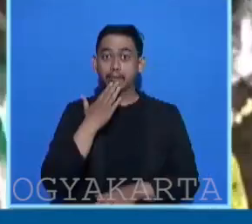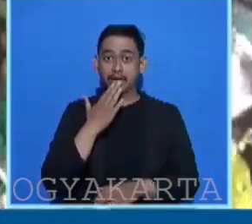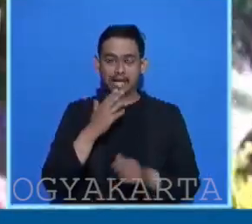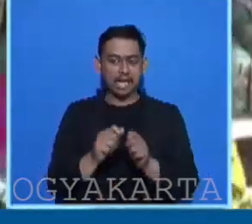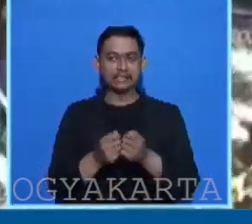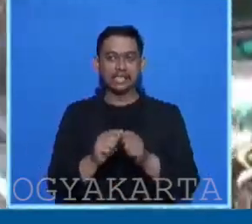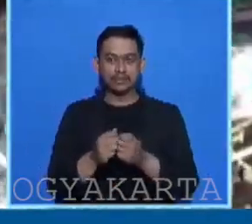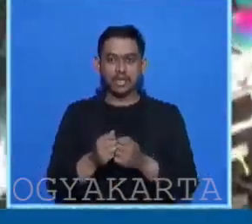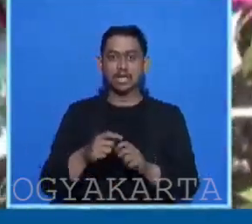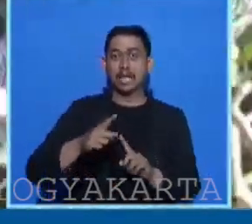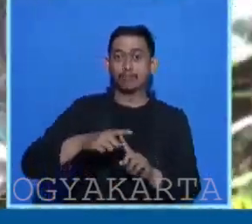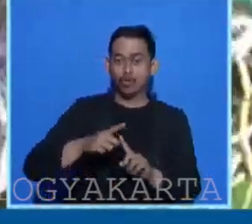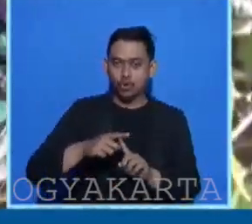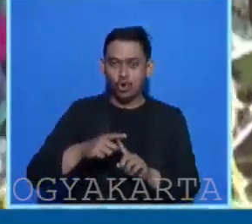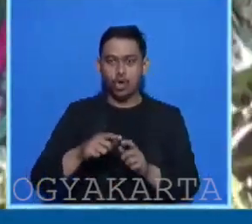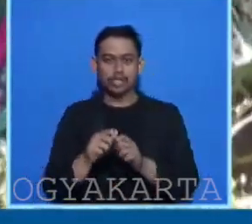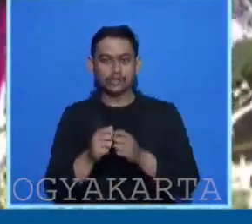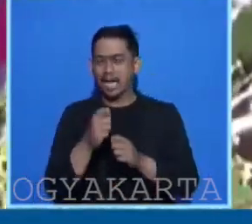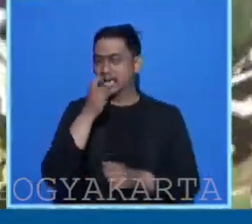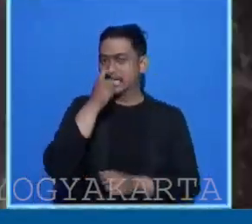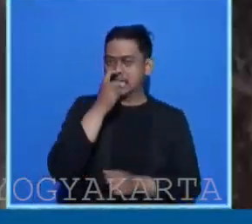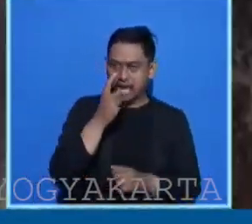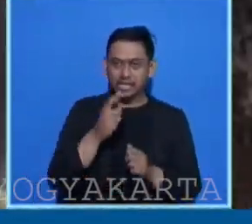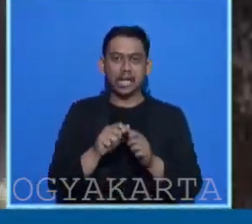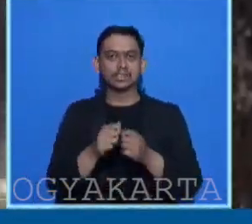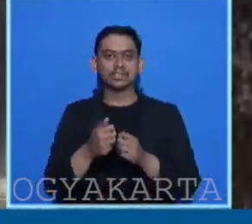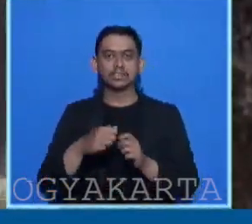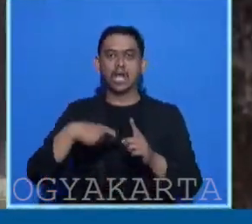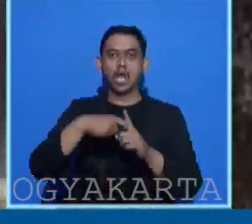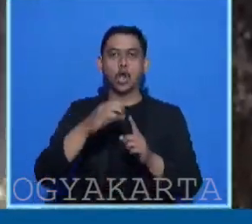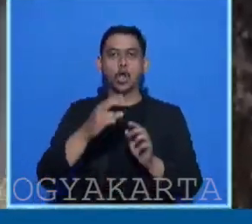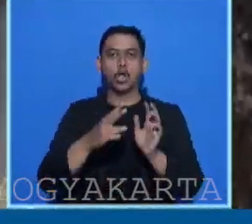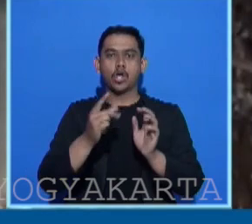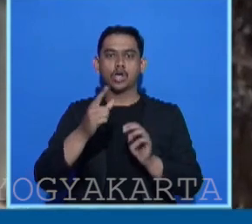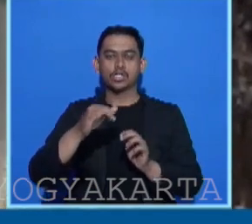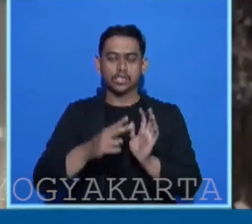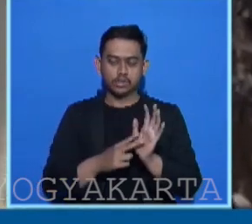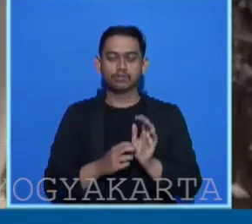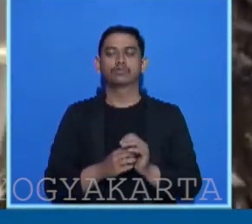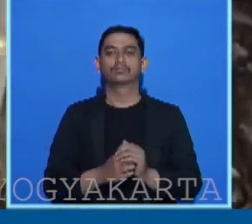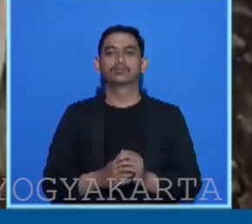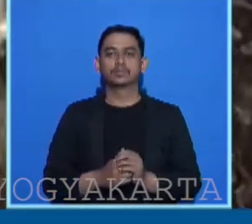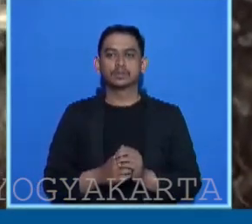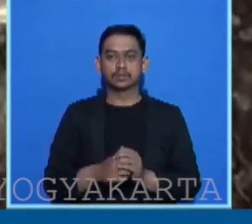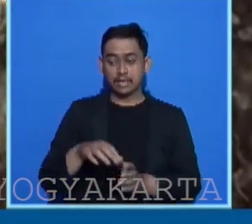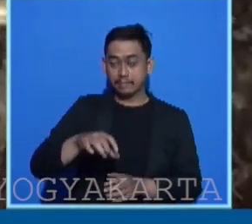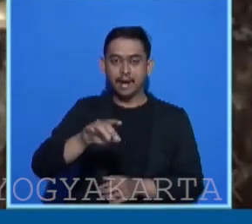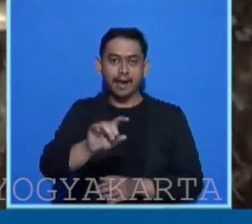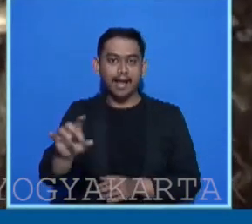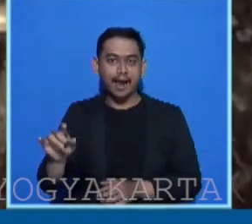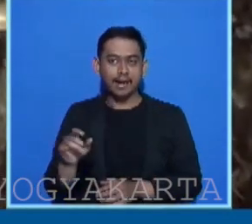kacang kecipir kacang ijo Lan kacang koro Mitra gadang Tani kandinane maneh tanaman ingkang